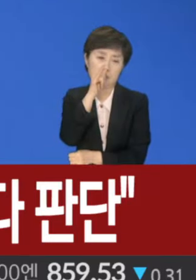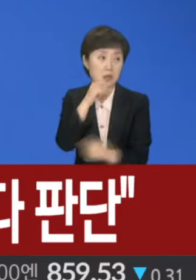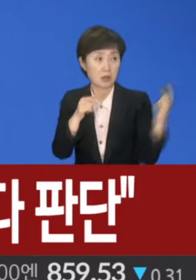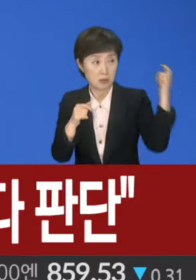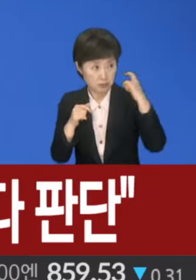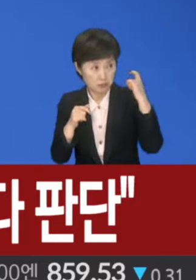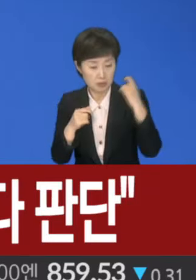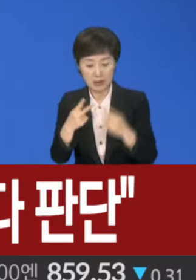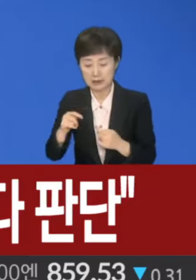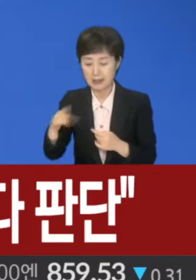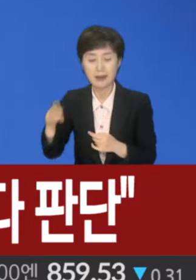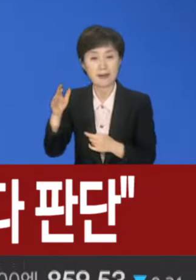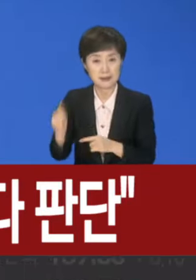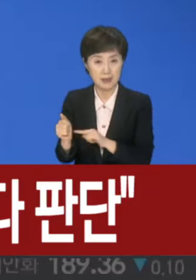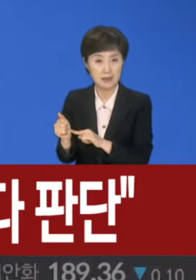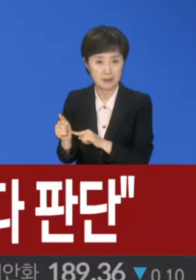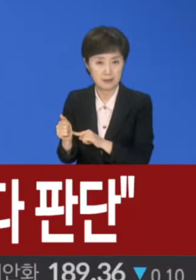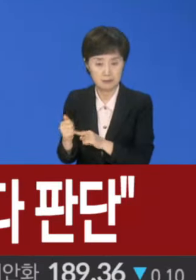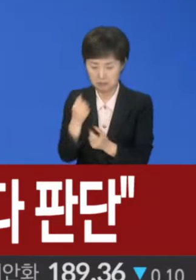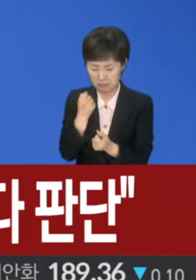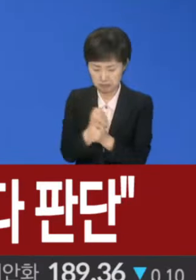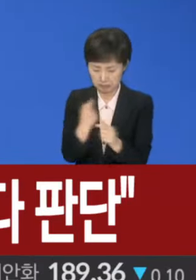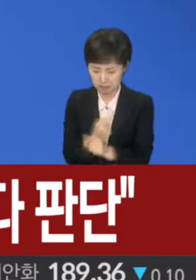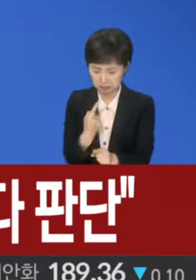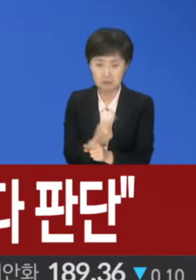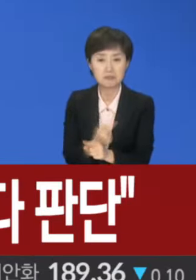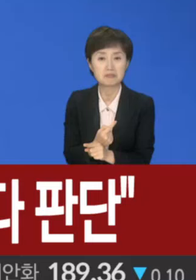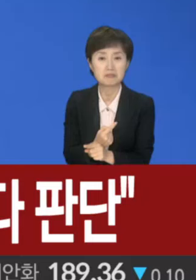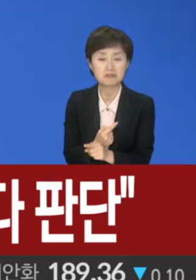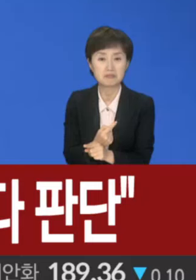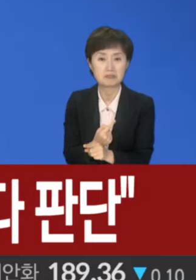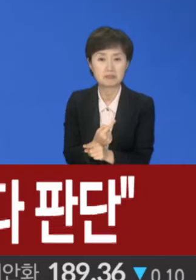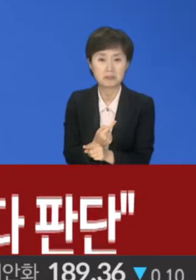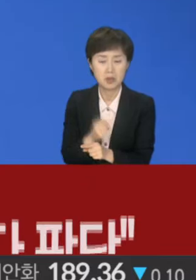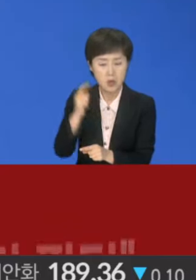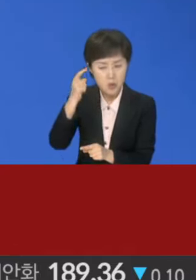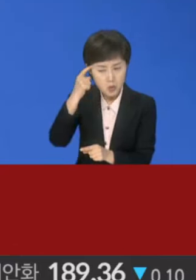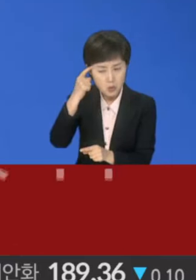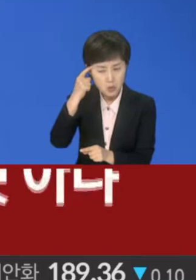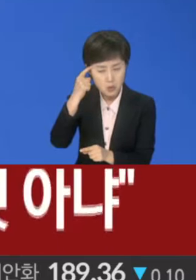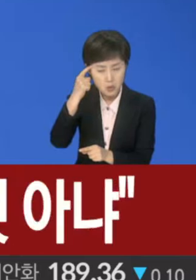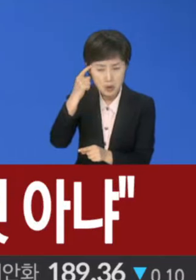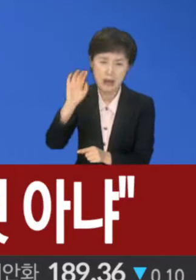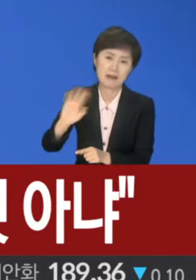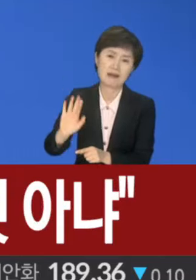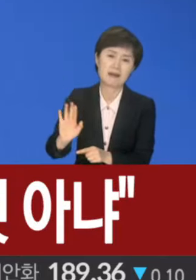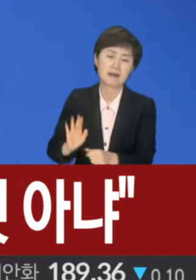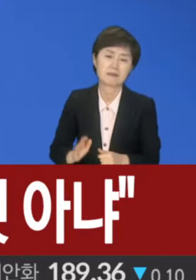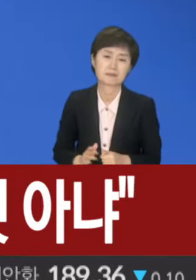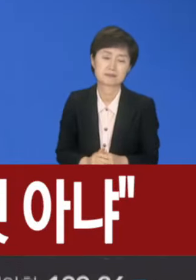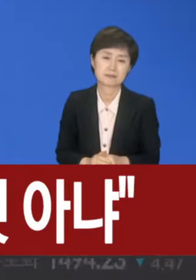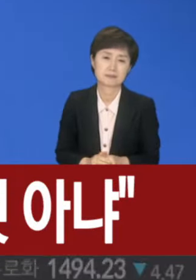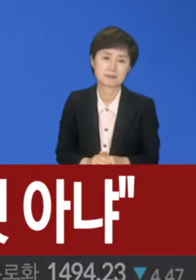수중수색 지시로 오해해 임의적으로 수색 지침을 변경할 것을 예상할 수 있다고 보기는 어렵습니다.